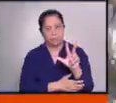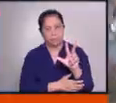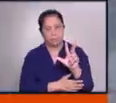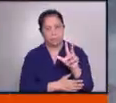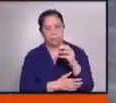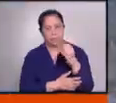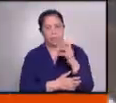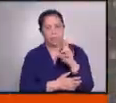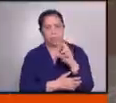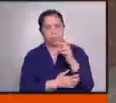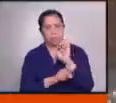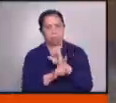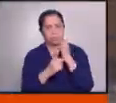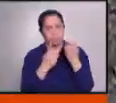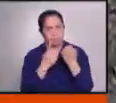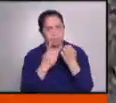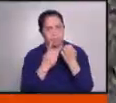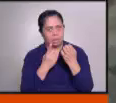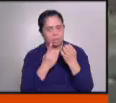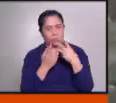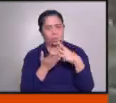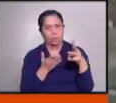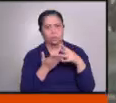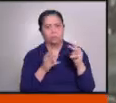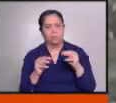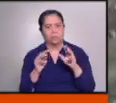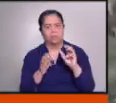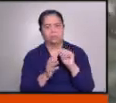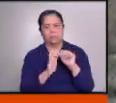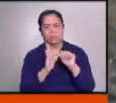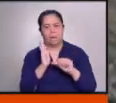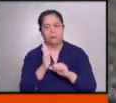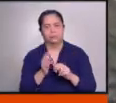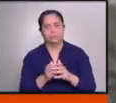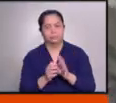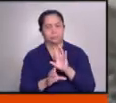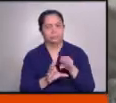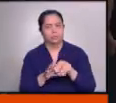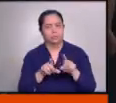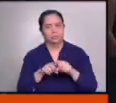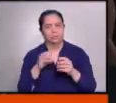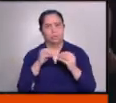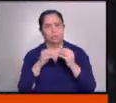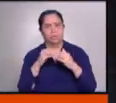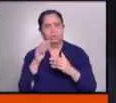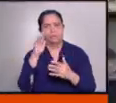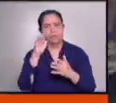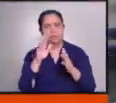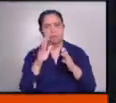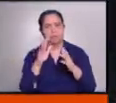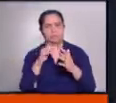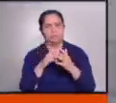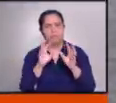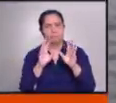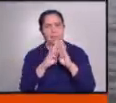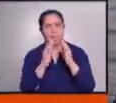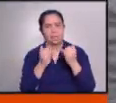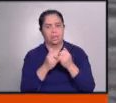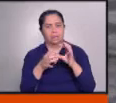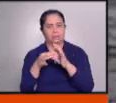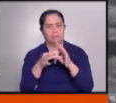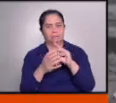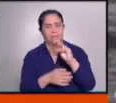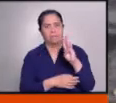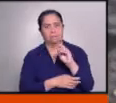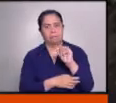9003 o ang Ecological Waste Management Act. Damay dito ang mahigit 5,000 barangay na konektado sa Manila